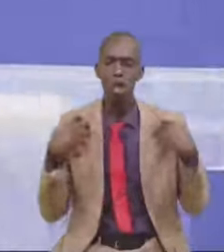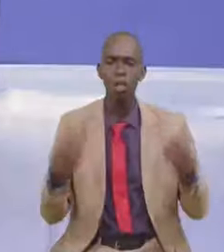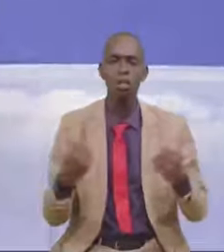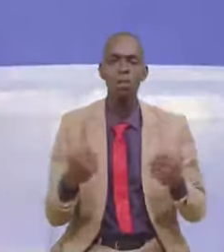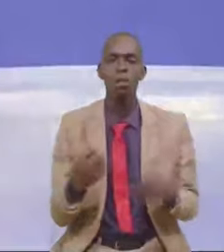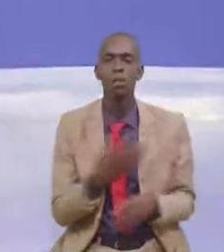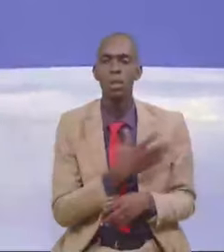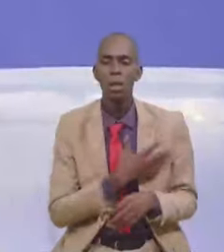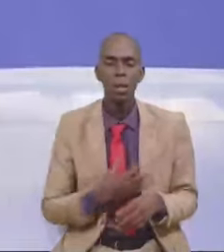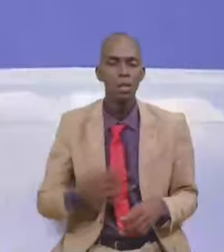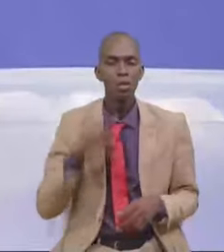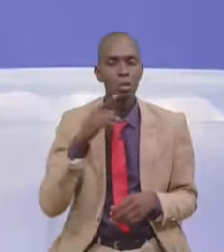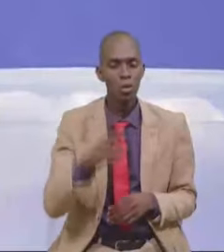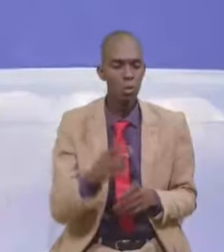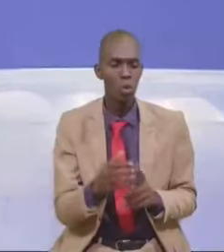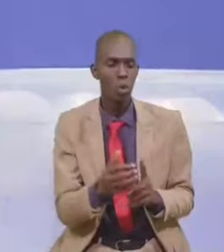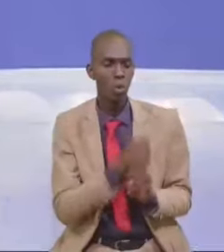Tu tiens la vérité dans tes mains.